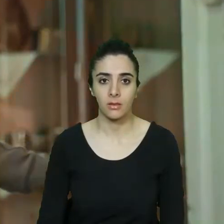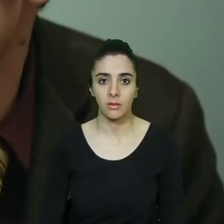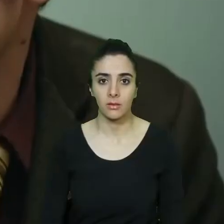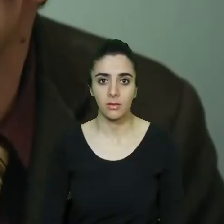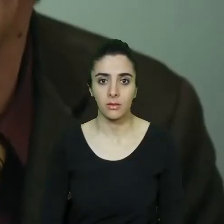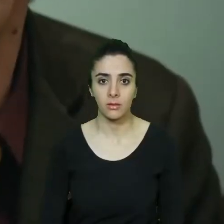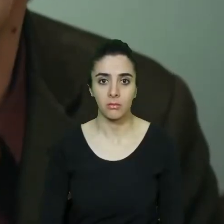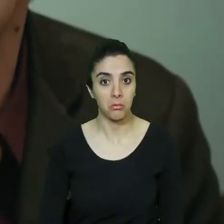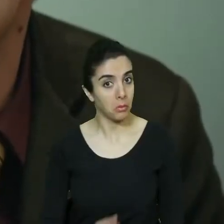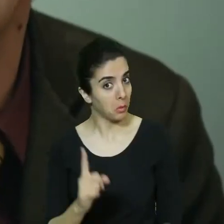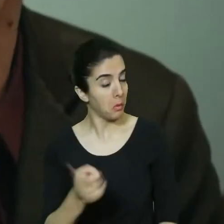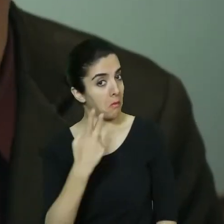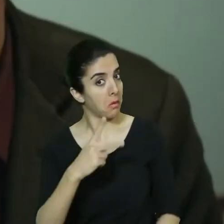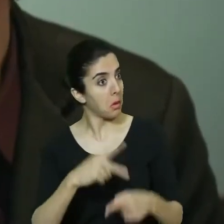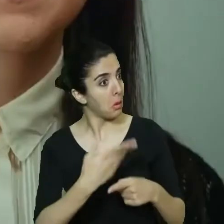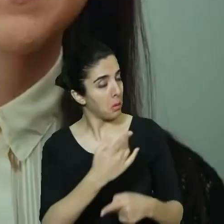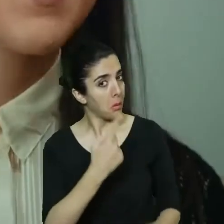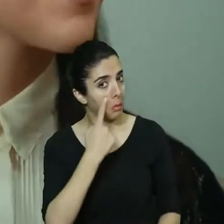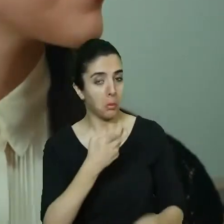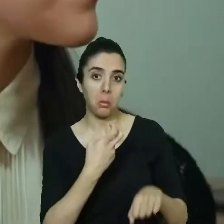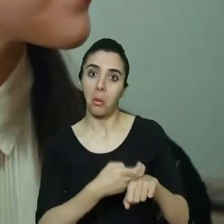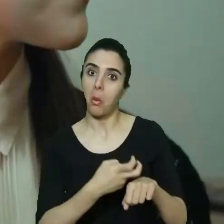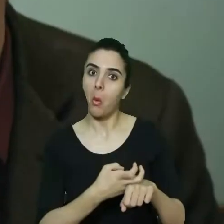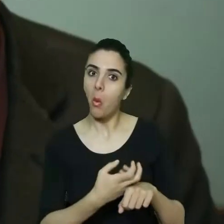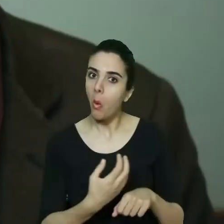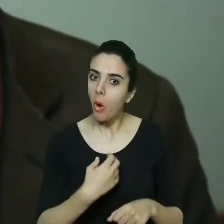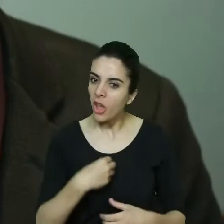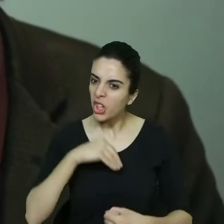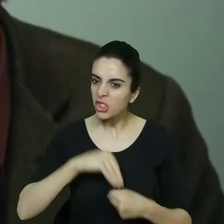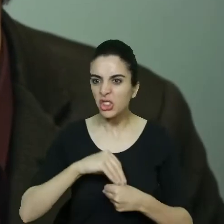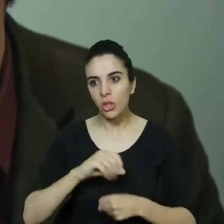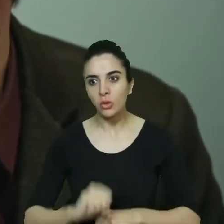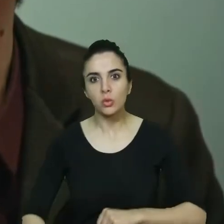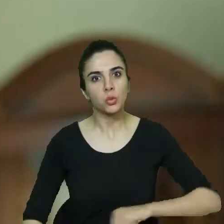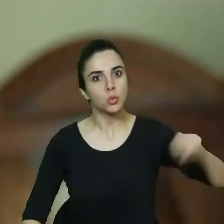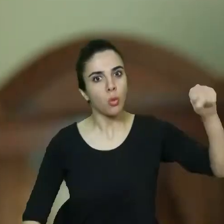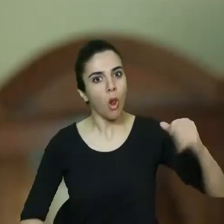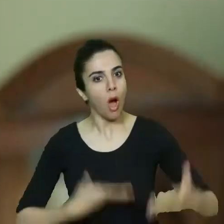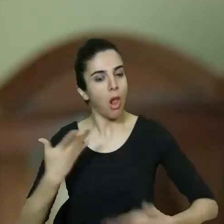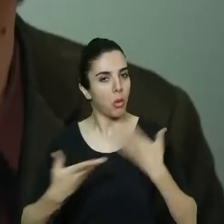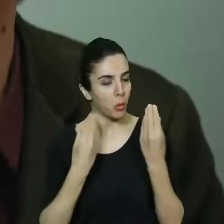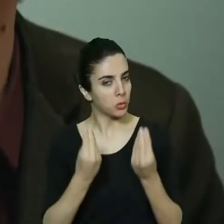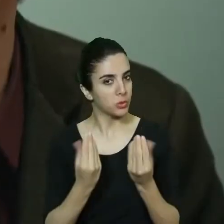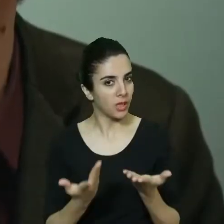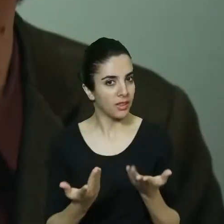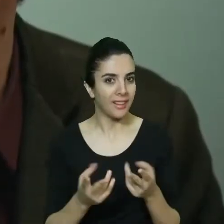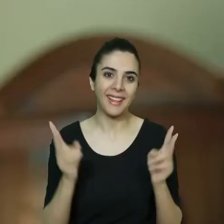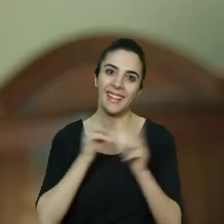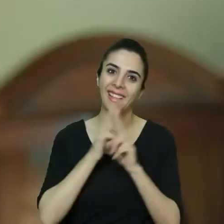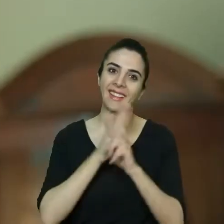etti. Vay be. Zehra'ya bak. Meğer içinde ne büyük bir devrimci varmış. Gülüştüler.